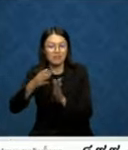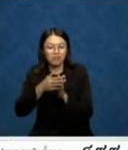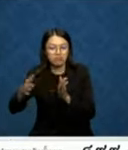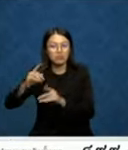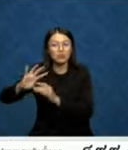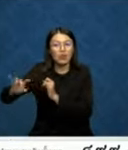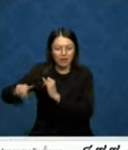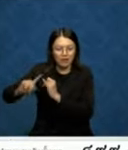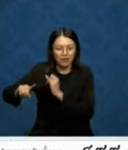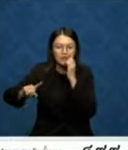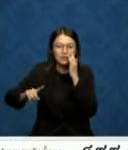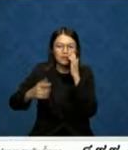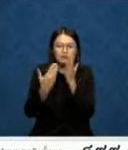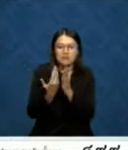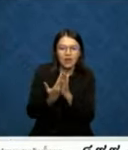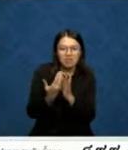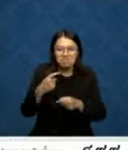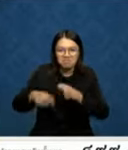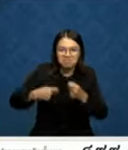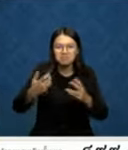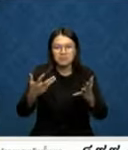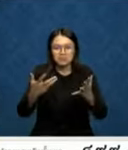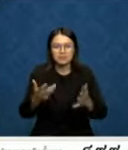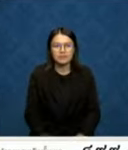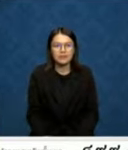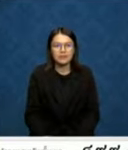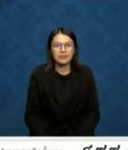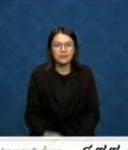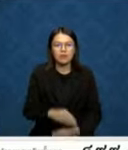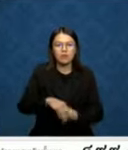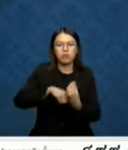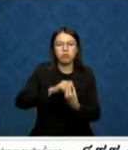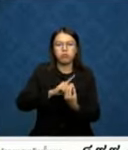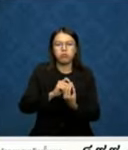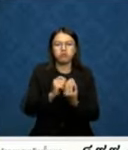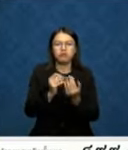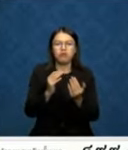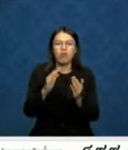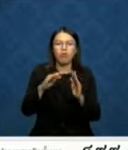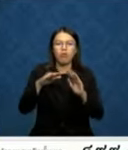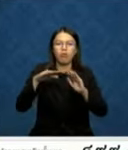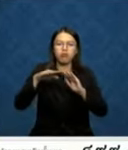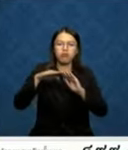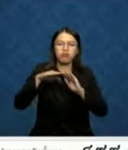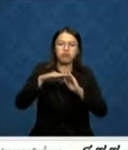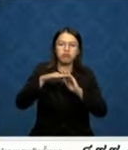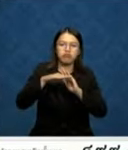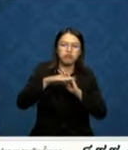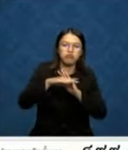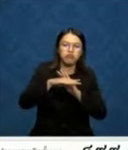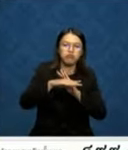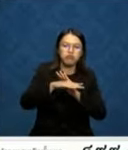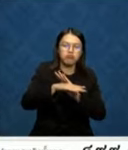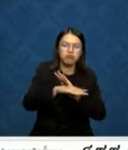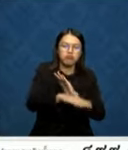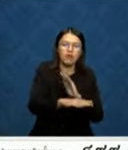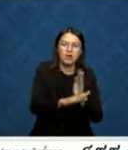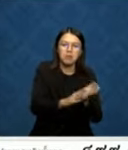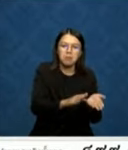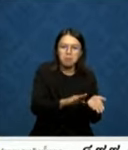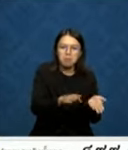ได้ใช้เงินเลยซึ่งตรงนี้เนี่ยทำให้เศรษฐกิจยิ่งชะลอตัวรายเล็กรายน้อยที่สายป่านสั้นนะครับก็ทยอย